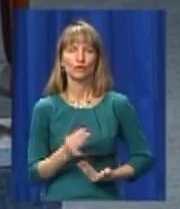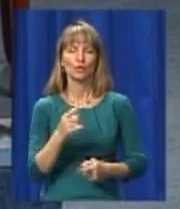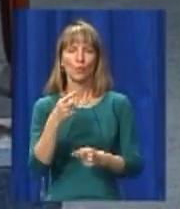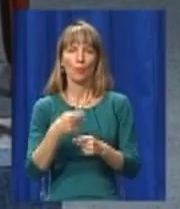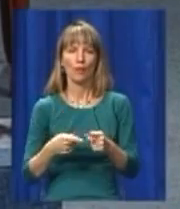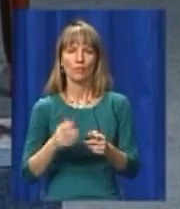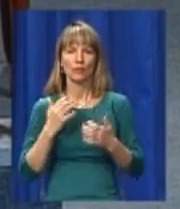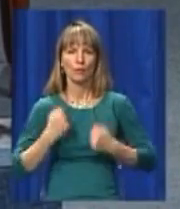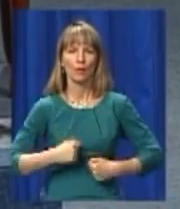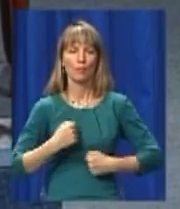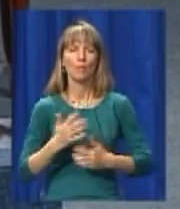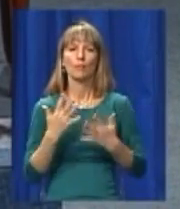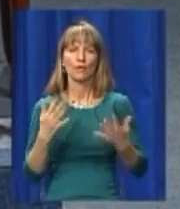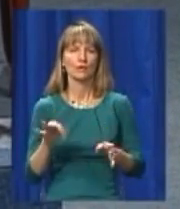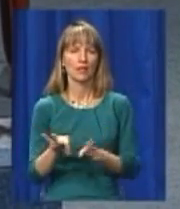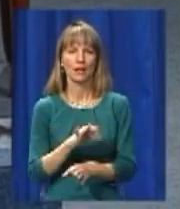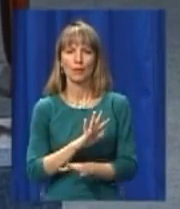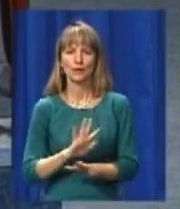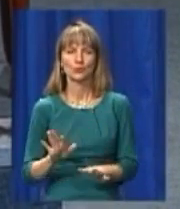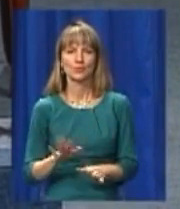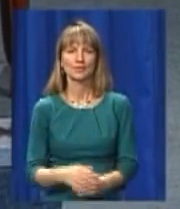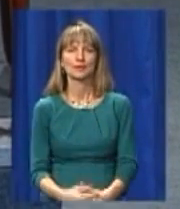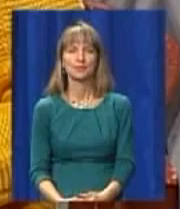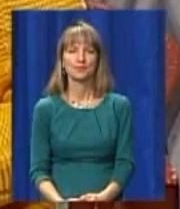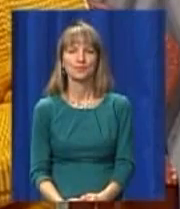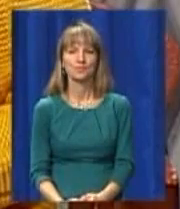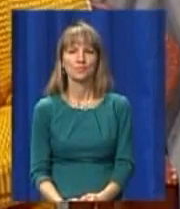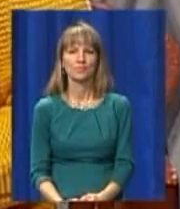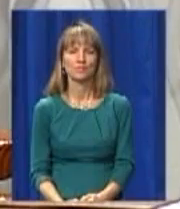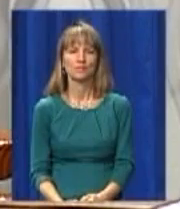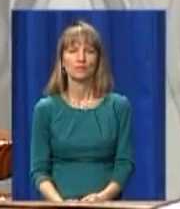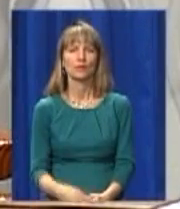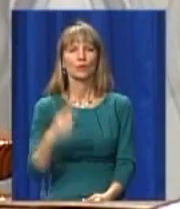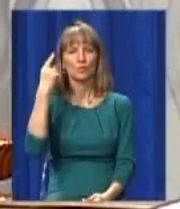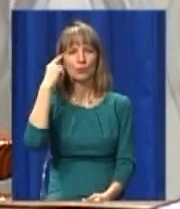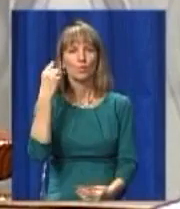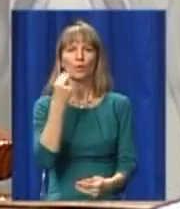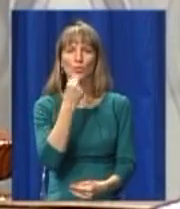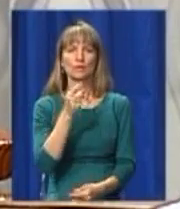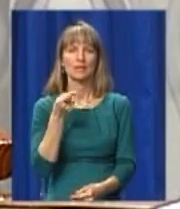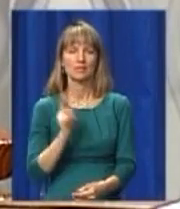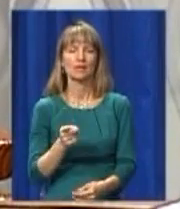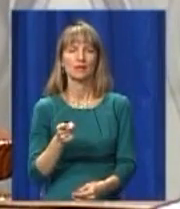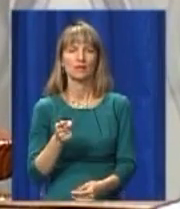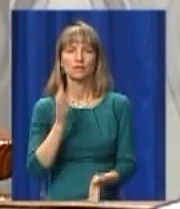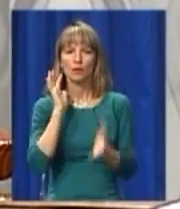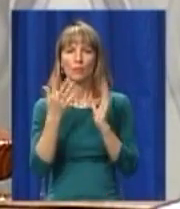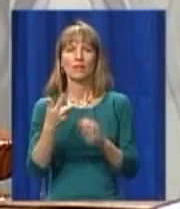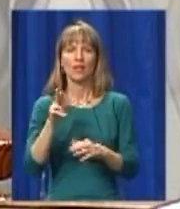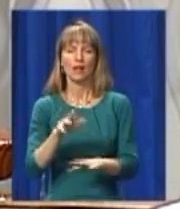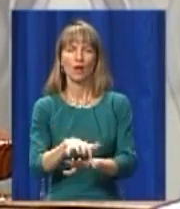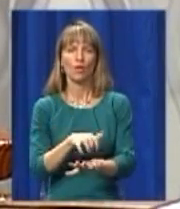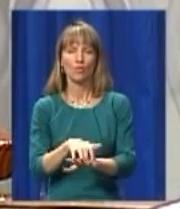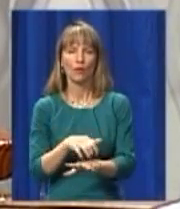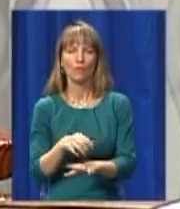половину помыла его. Он больше не смогла. Ну, так, поэтому, думаю, лучше настоящими средствами для котов, которые действительно предназначены